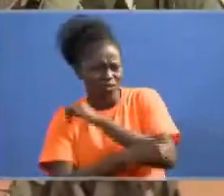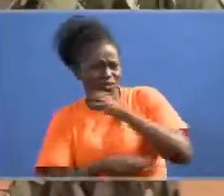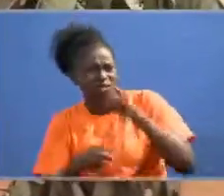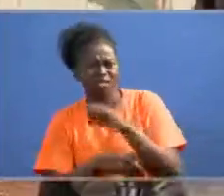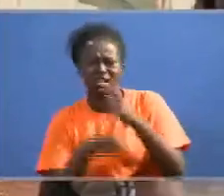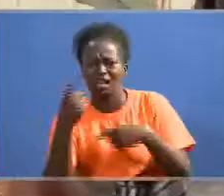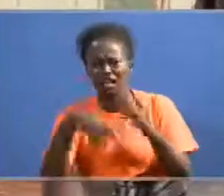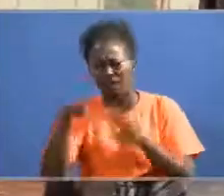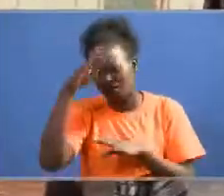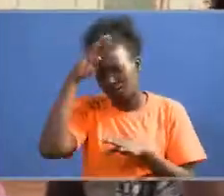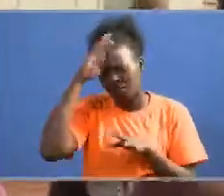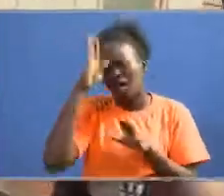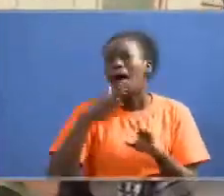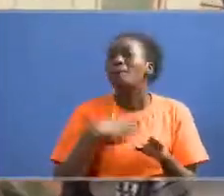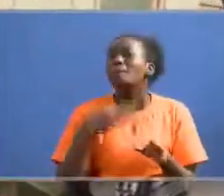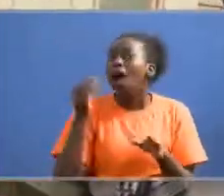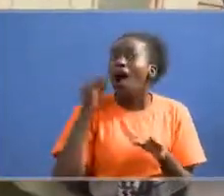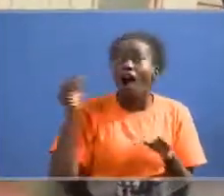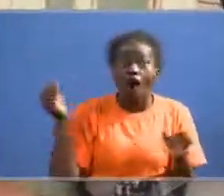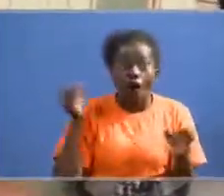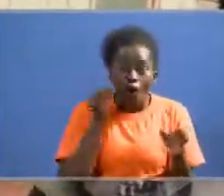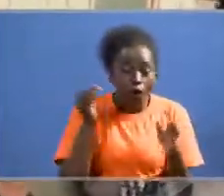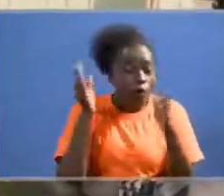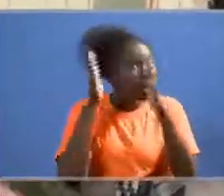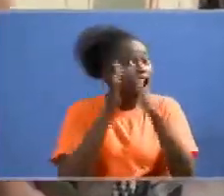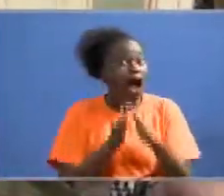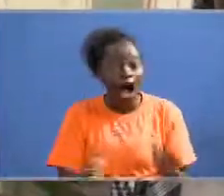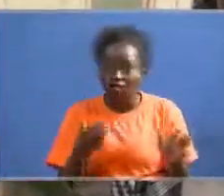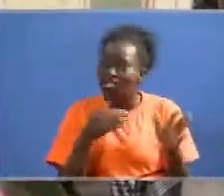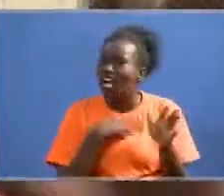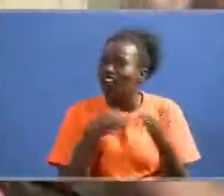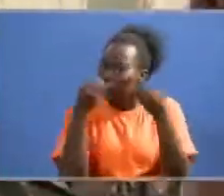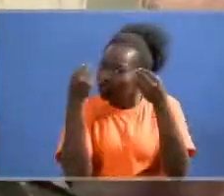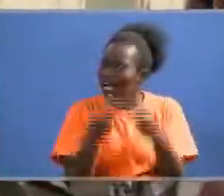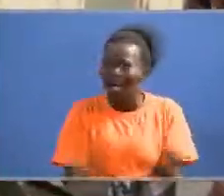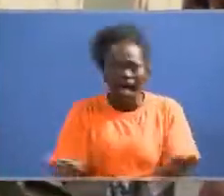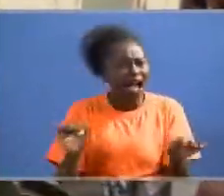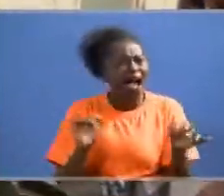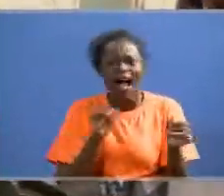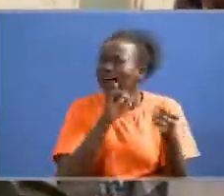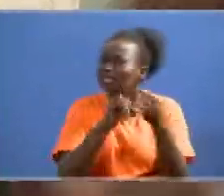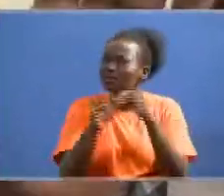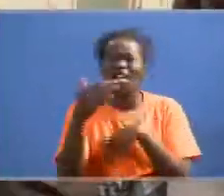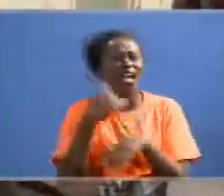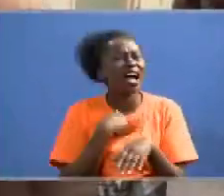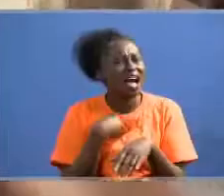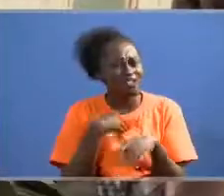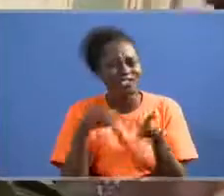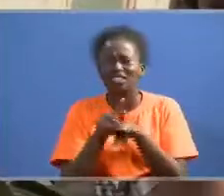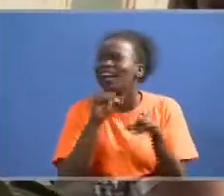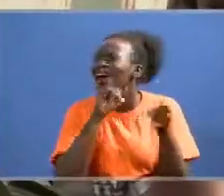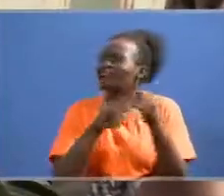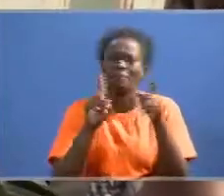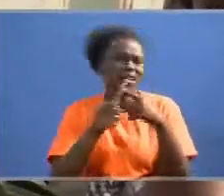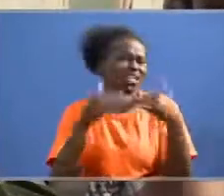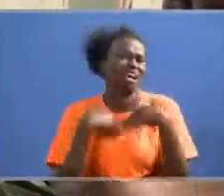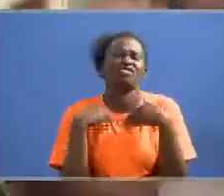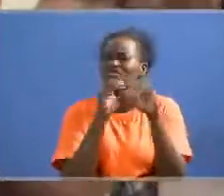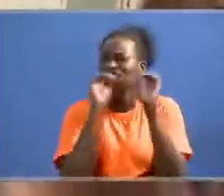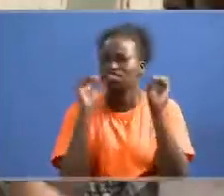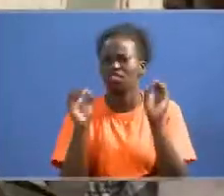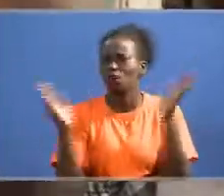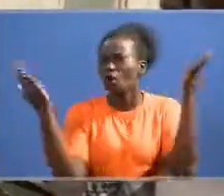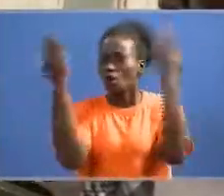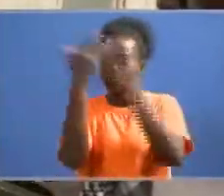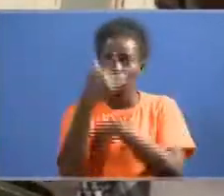kukunywa pombe. Kwangu kumepotea, sina bwana na niko na yeye. Nimeolewa na sina.